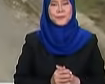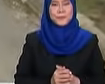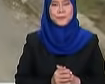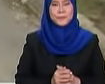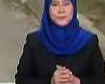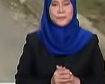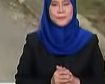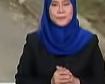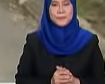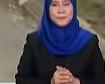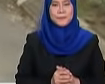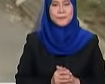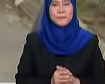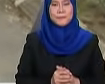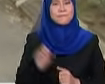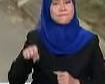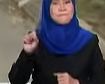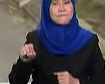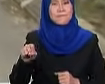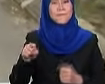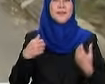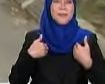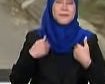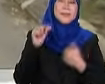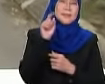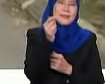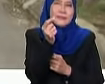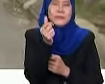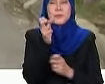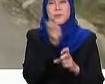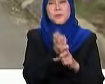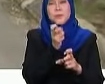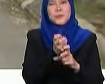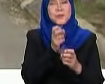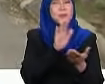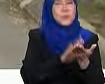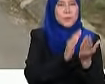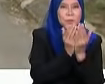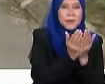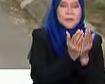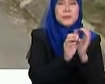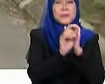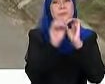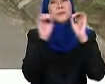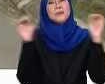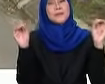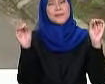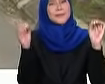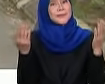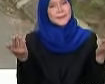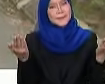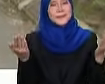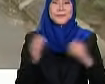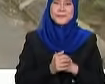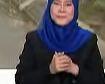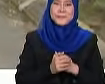memang ada kesukaran zikir pasal dalam Hai + collagen Seohyun